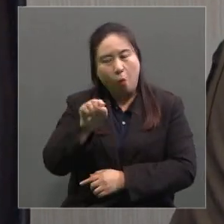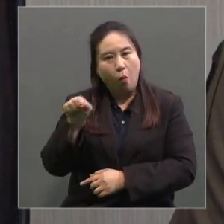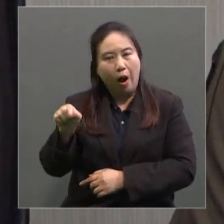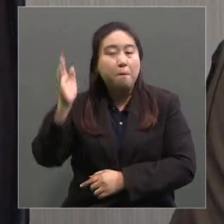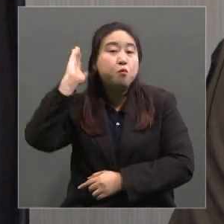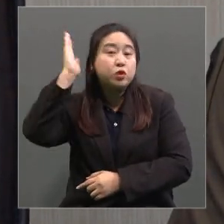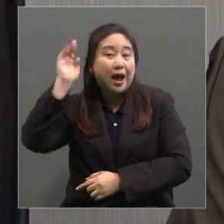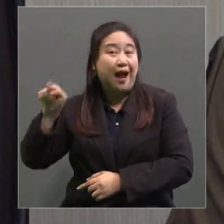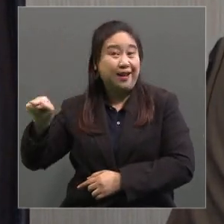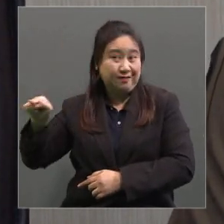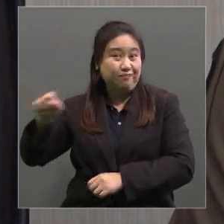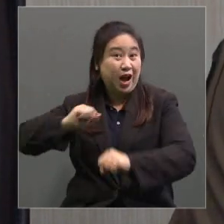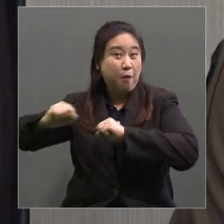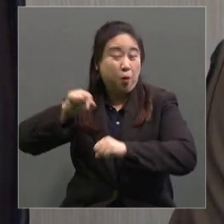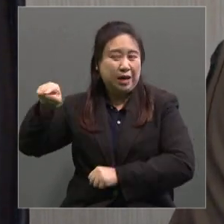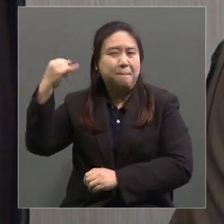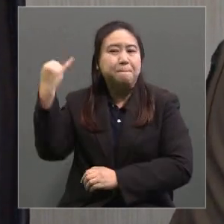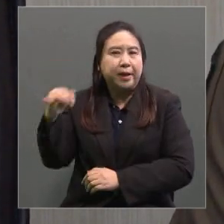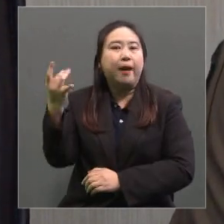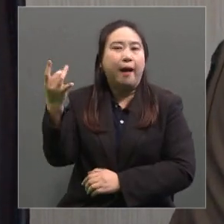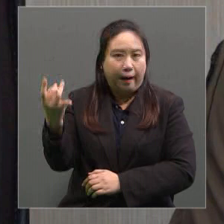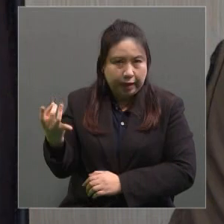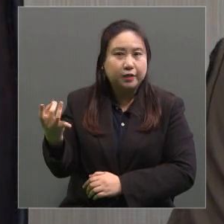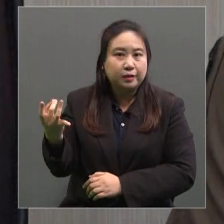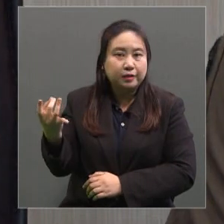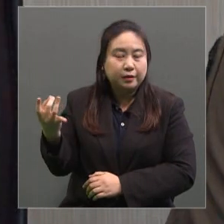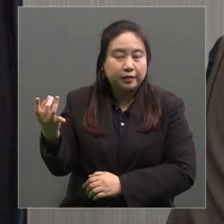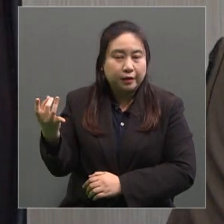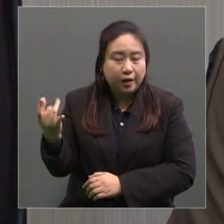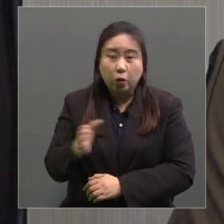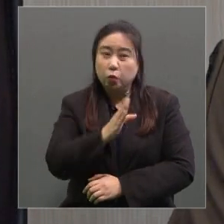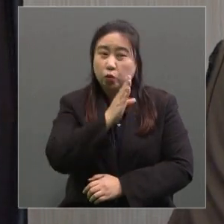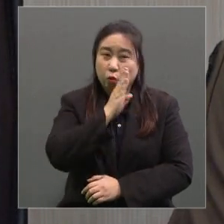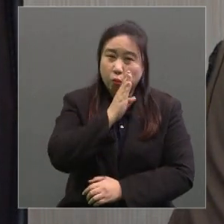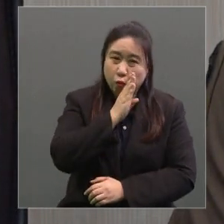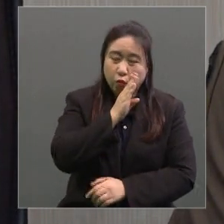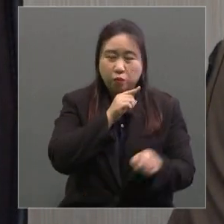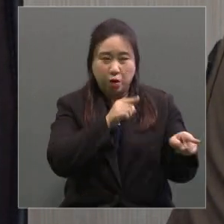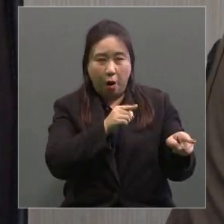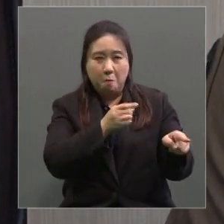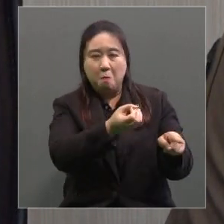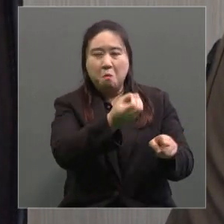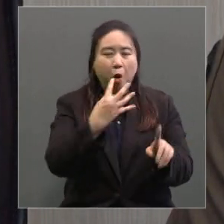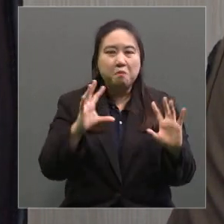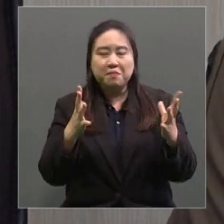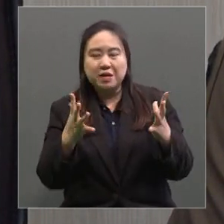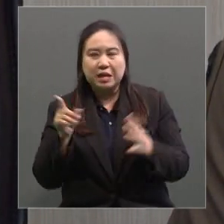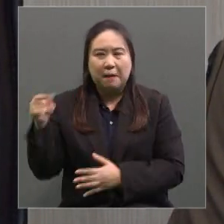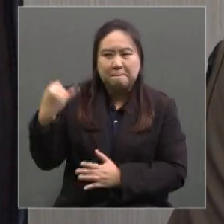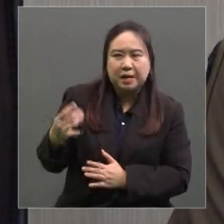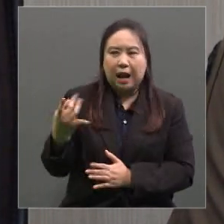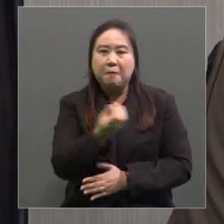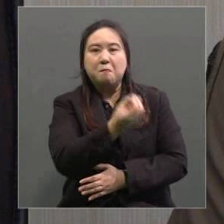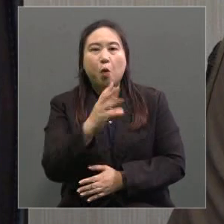อเนี่ยนะครับกระทำความผิดใดนะครับเพราะถ้าหากว่าน้องยังไม่กล่าวหาว่าน้องว่าทนายสอกระทำความผิด